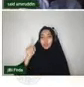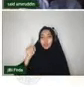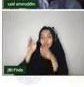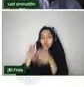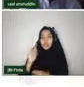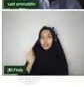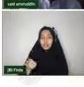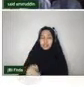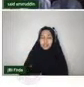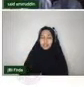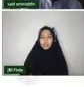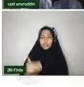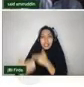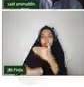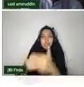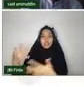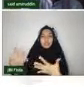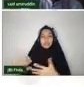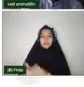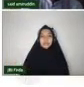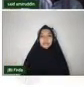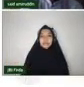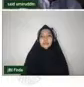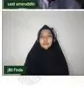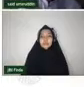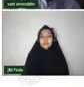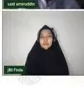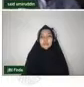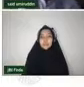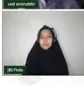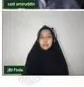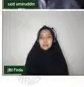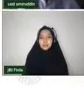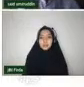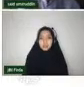yang bisa kita lakukan, yaitu di antaranya